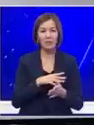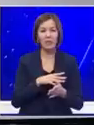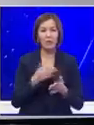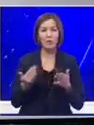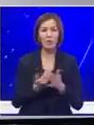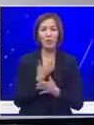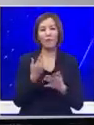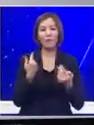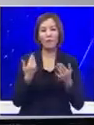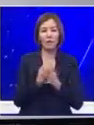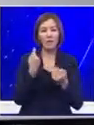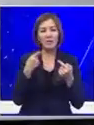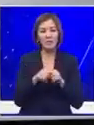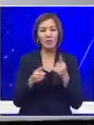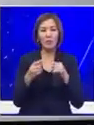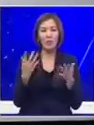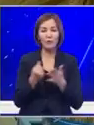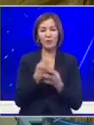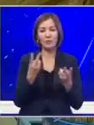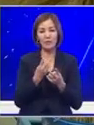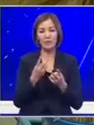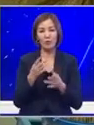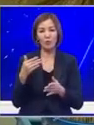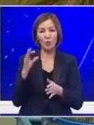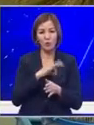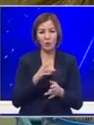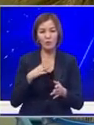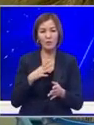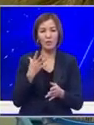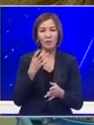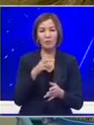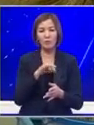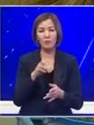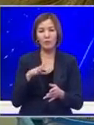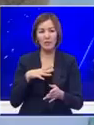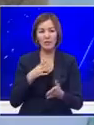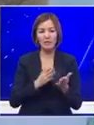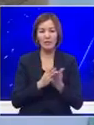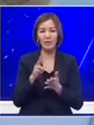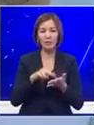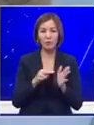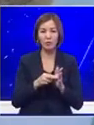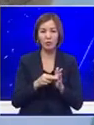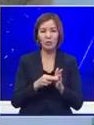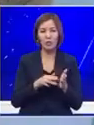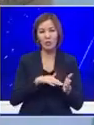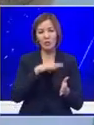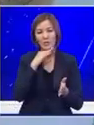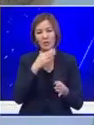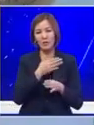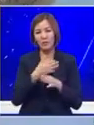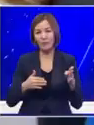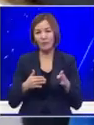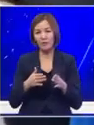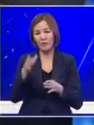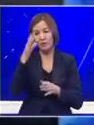инновация, жаңа технологиядан іздеуіміз қажет. Ол үшін 500 миллиард теңгеге жуық сала бюджетінің жеткілікті бөлігін ғылымға салу